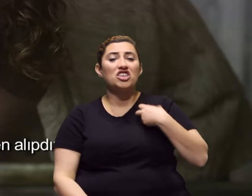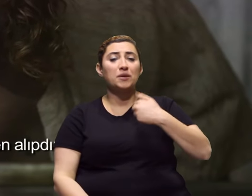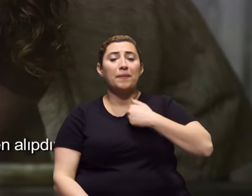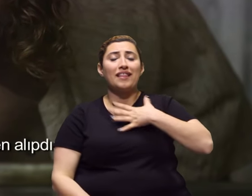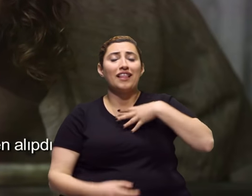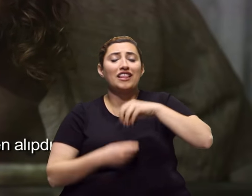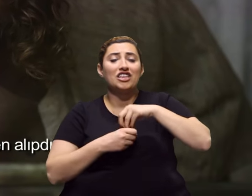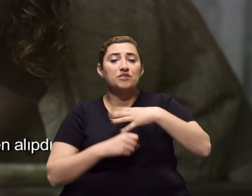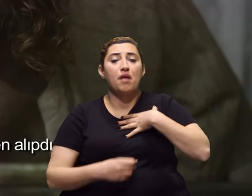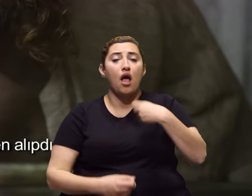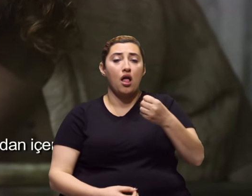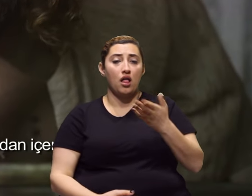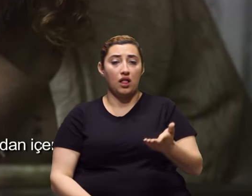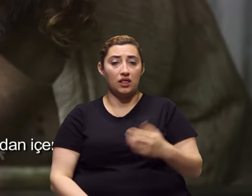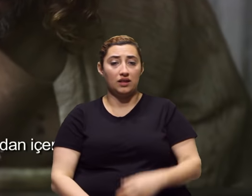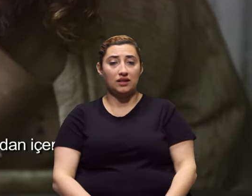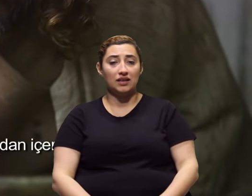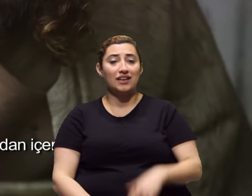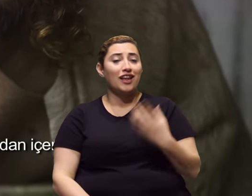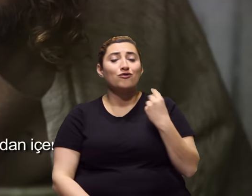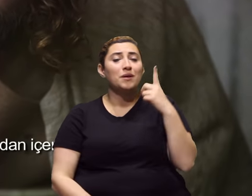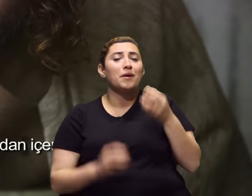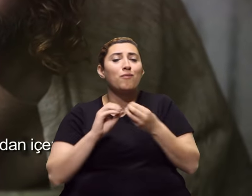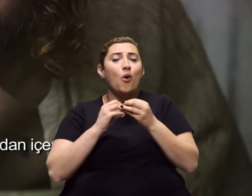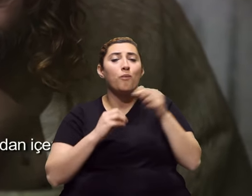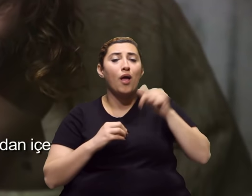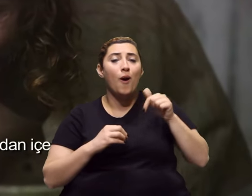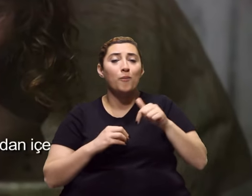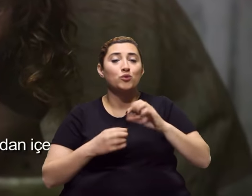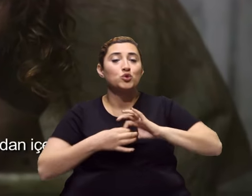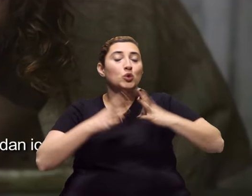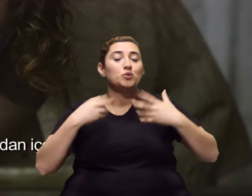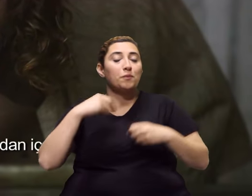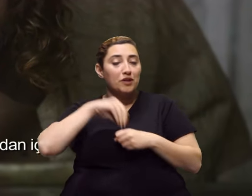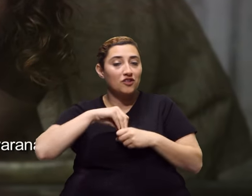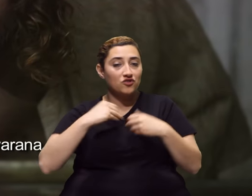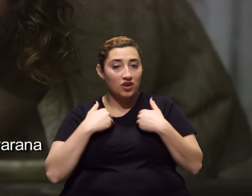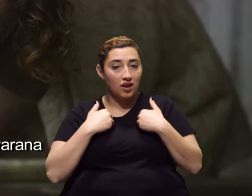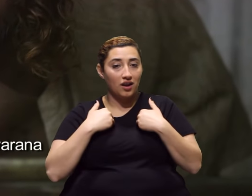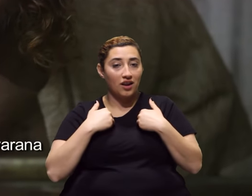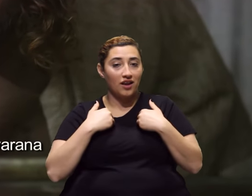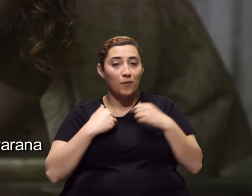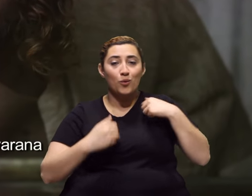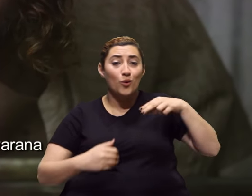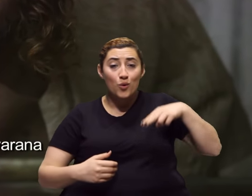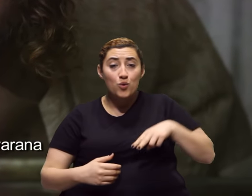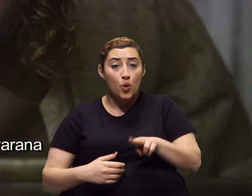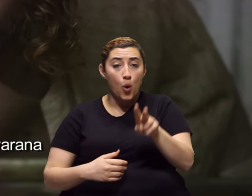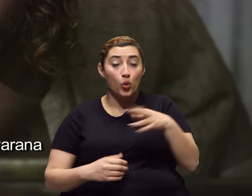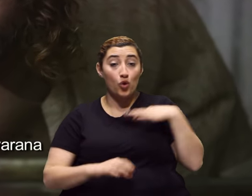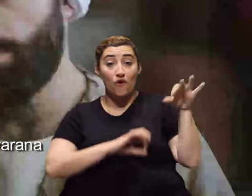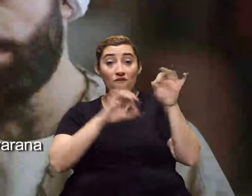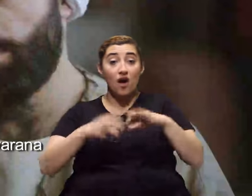Senin aşkın beni benden alıptır. Ne şirin dert bu dermandan içeri.